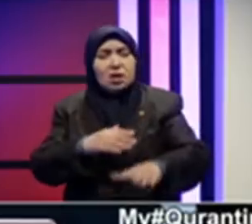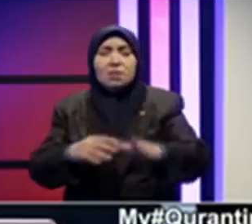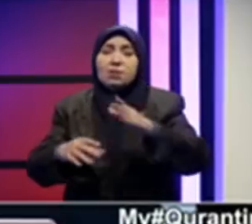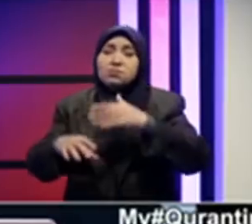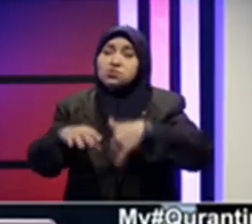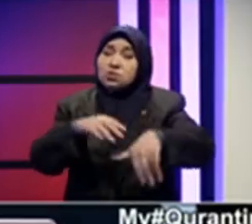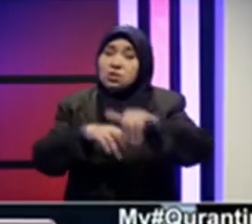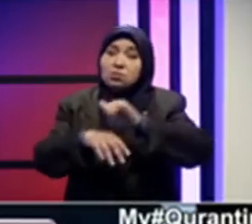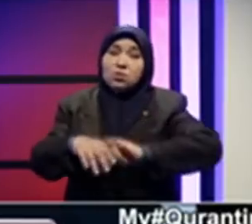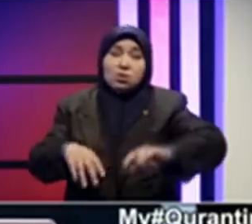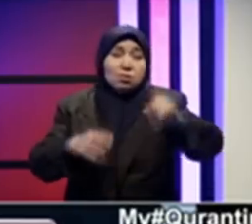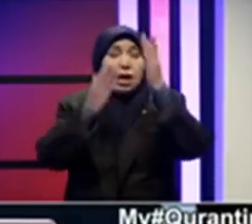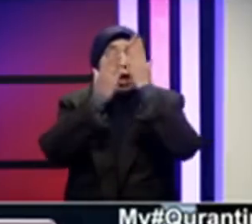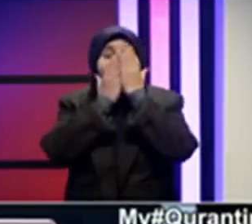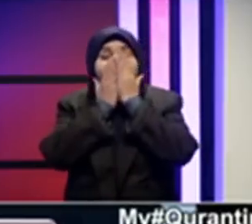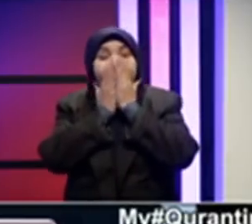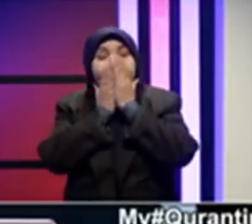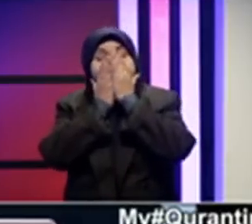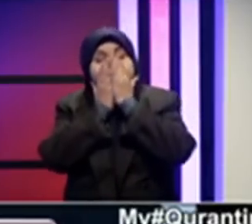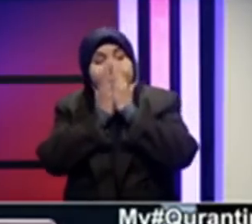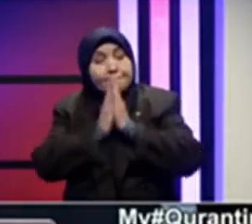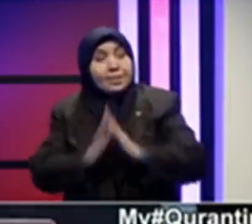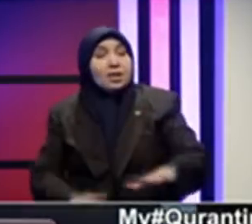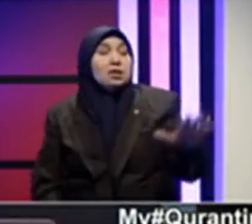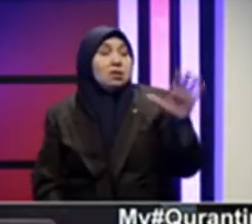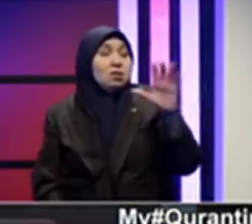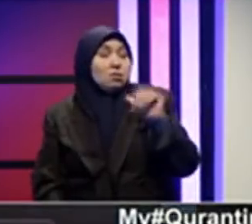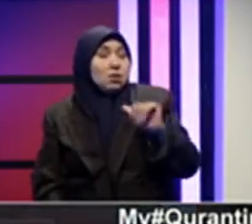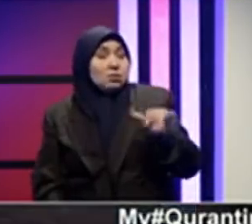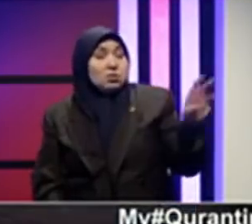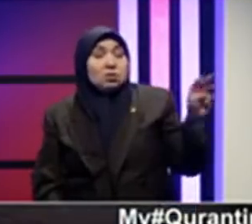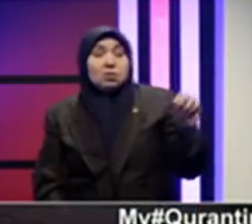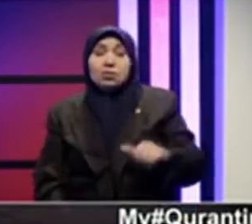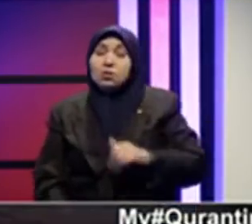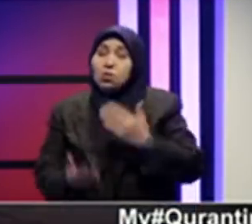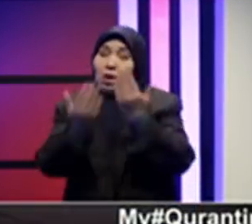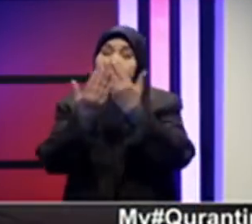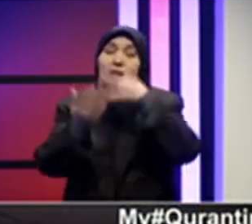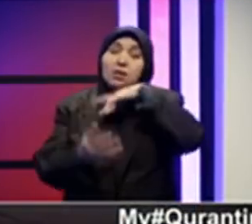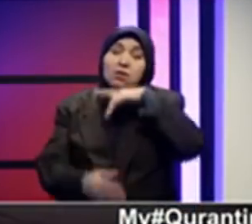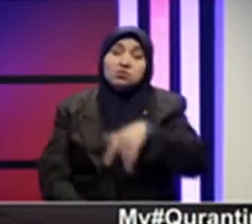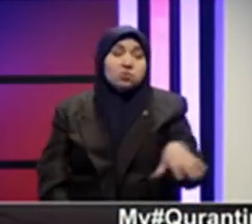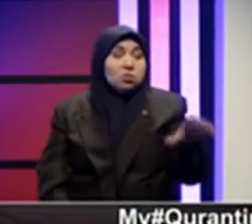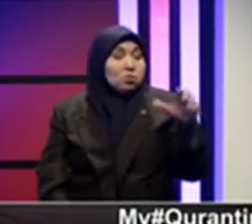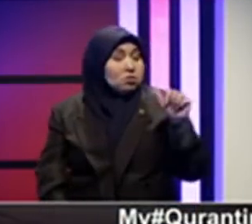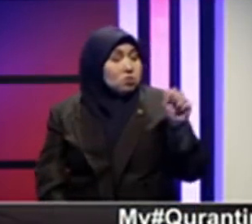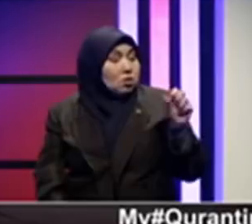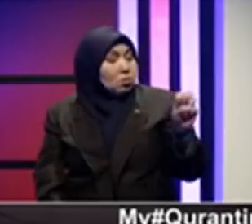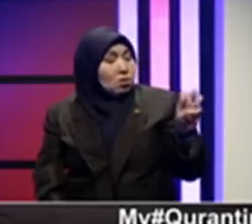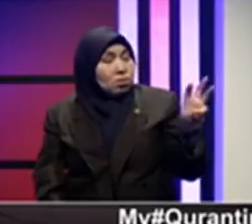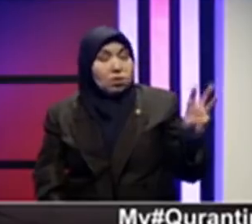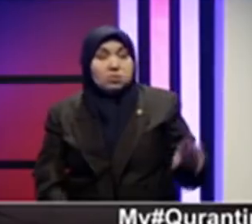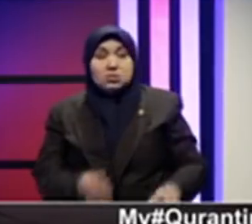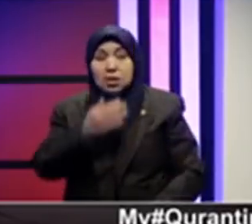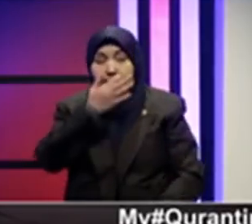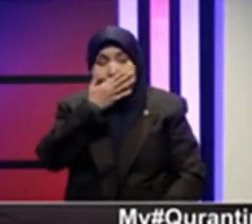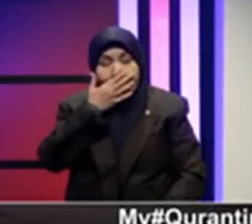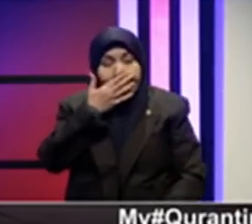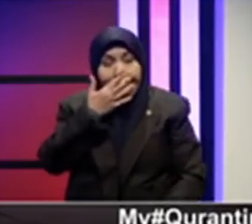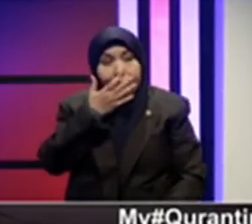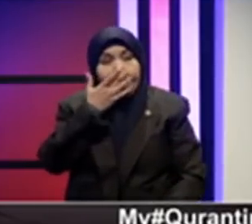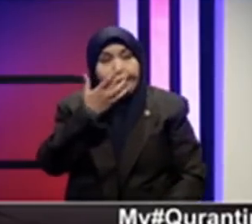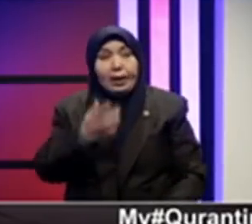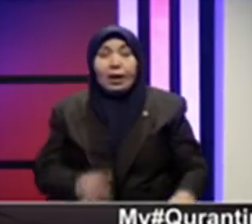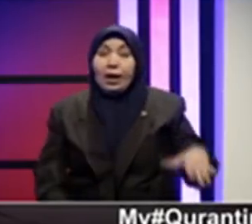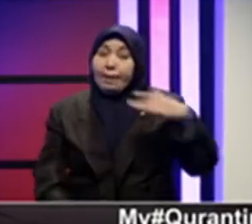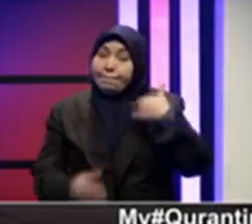ya Allah. Amin, amin. Amin, ya Rabbal Alamin. Wa sallallahu wa sallam wa baraka ala Muhammad. Walhamdulillah. Amin, amin, ya